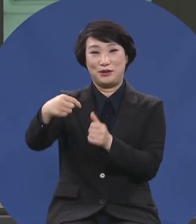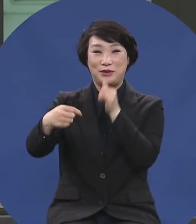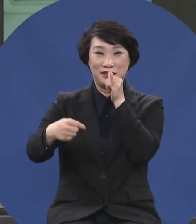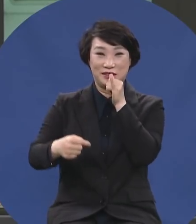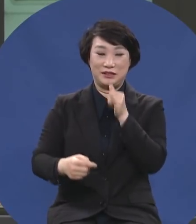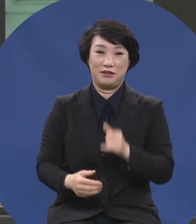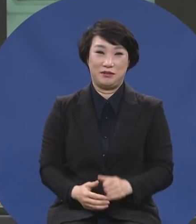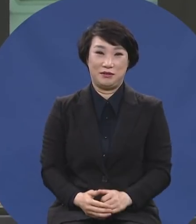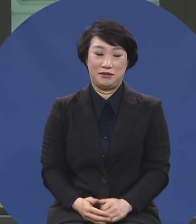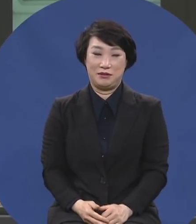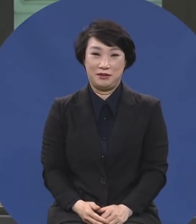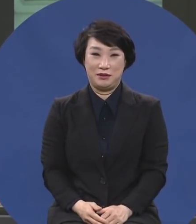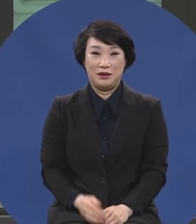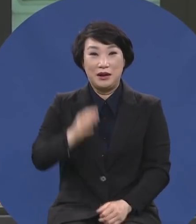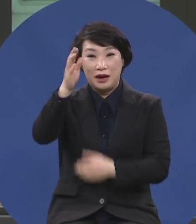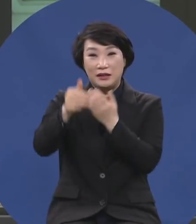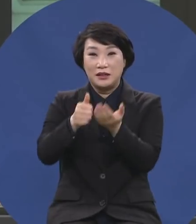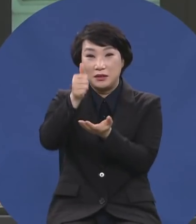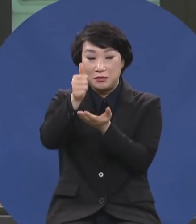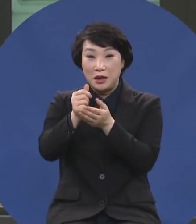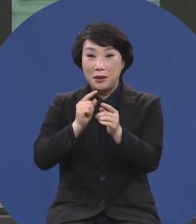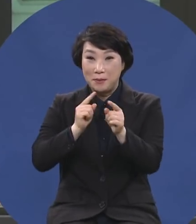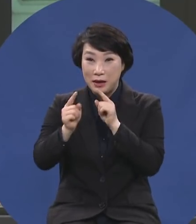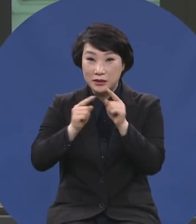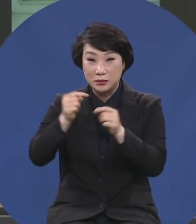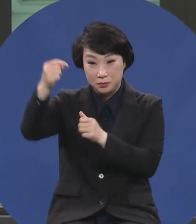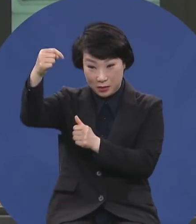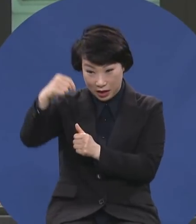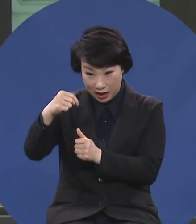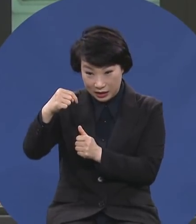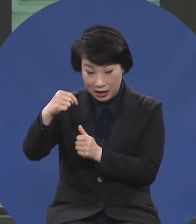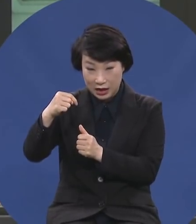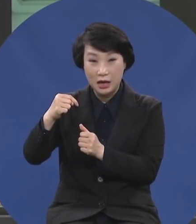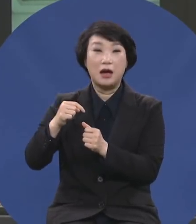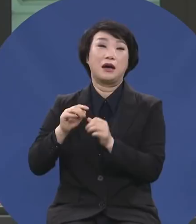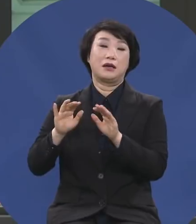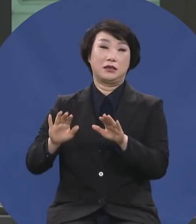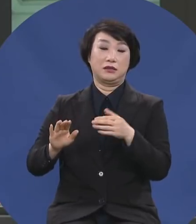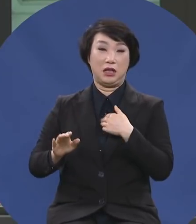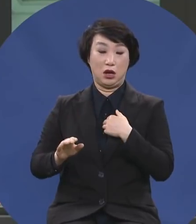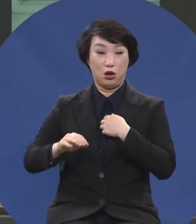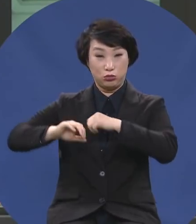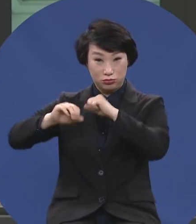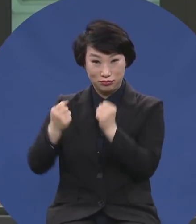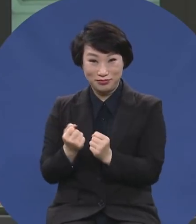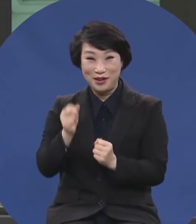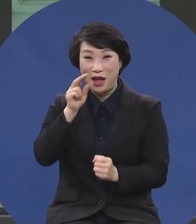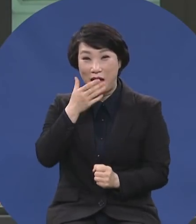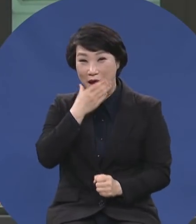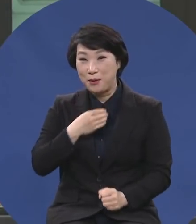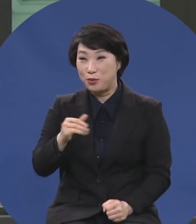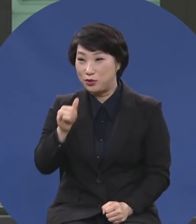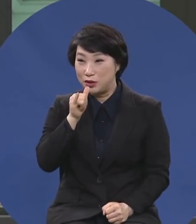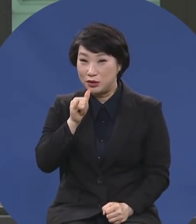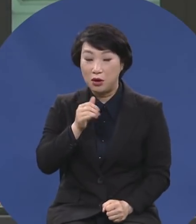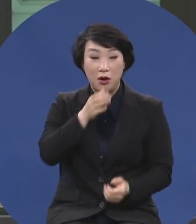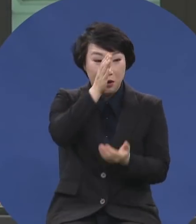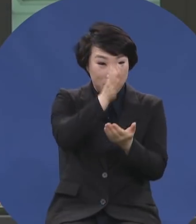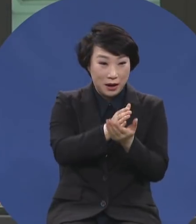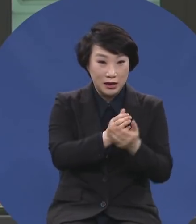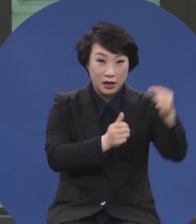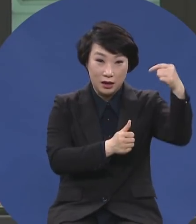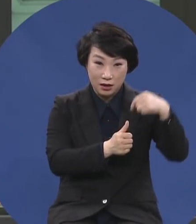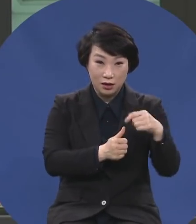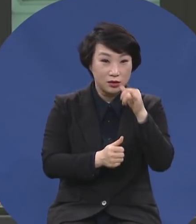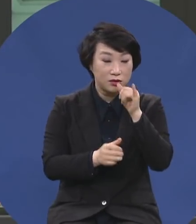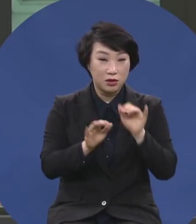가르치면서 하나님 말씀에 하라 하시는 말씀을 해야 행복하고 하지 말라 하는